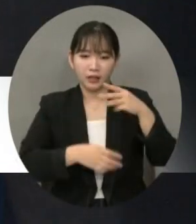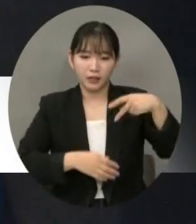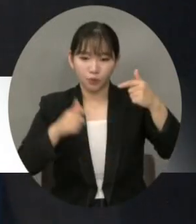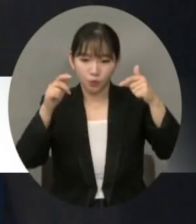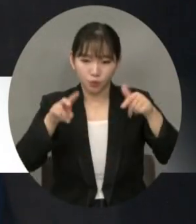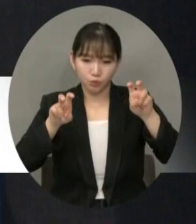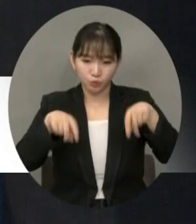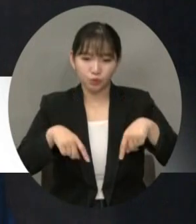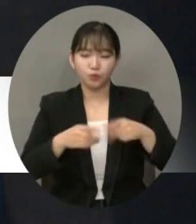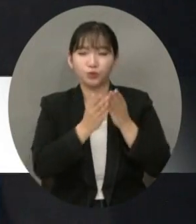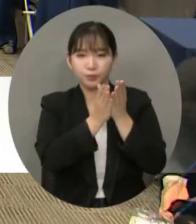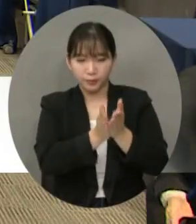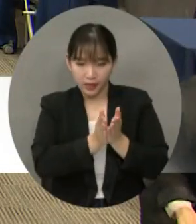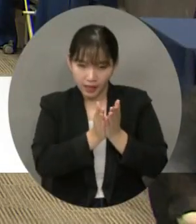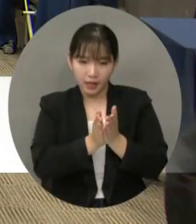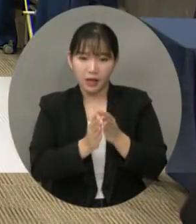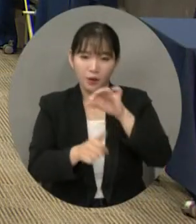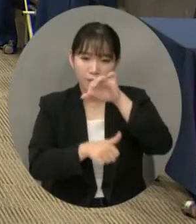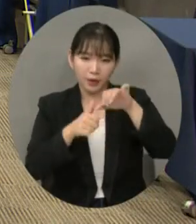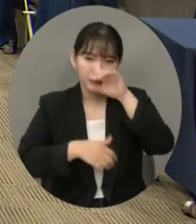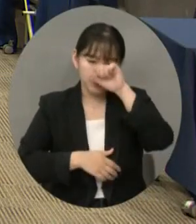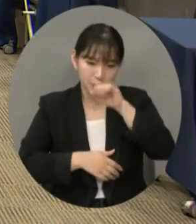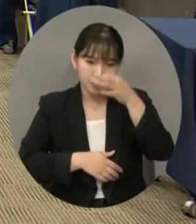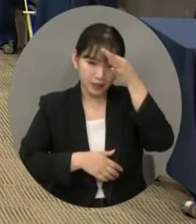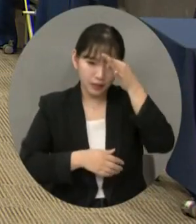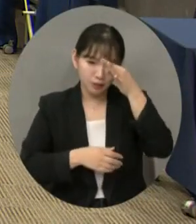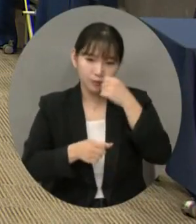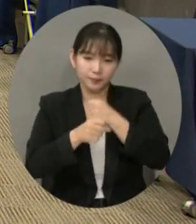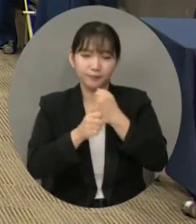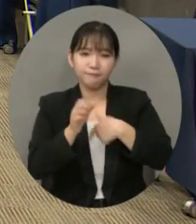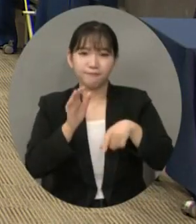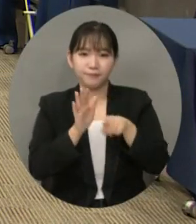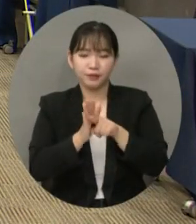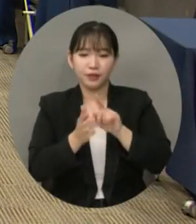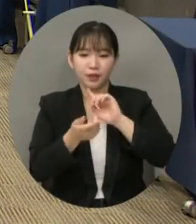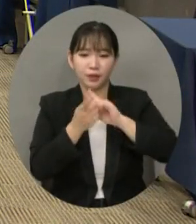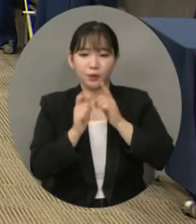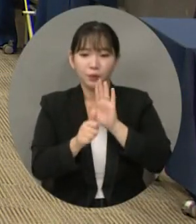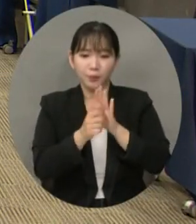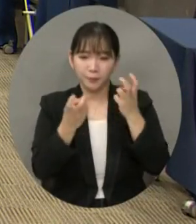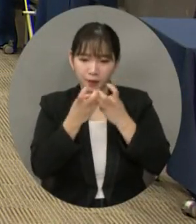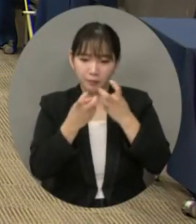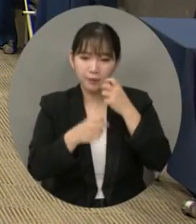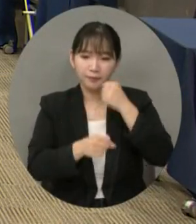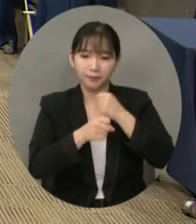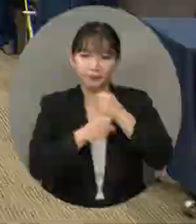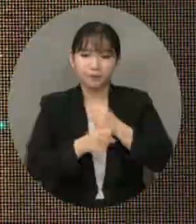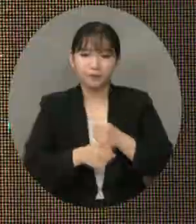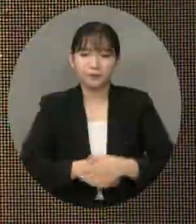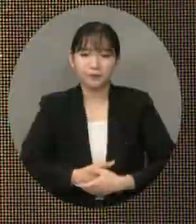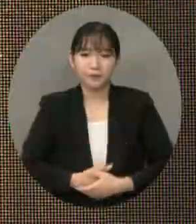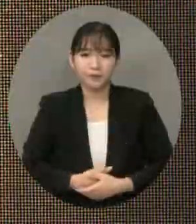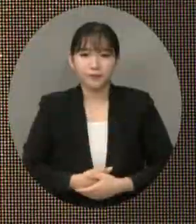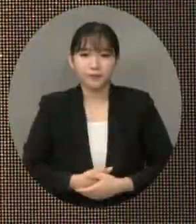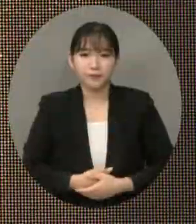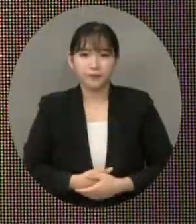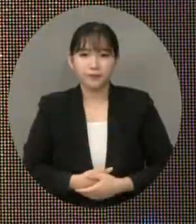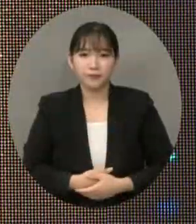선박과 SMR 선박용 친환경 기자재 기술 개발을 위한 협력 방안을 구체화하기로 했습니다.